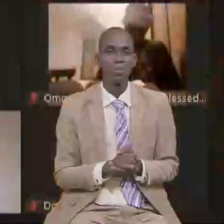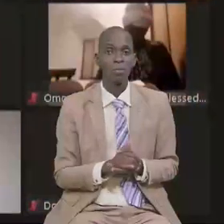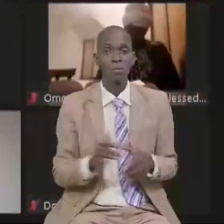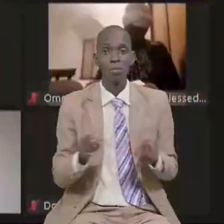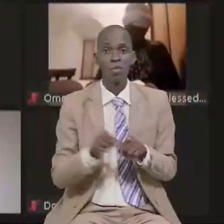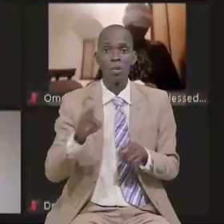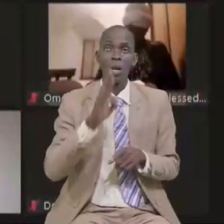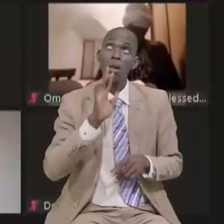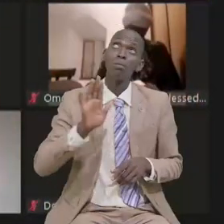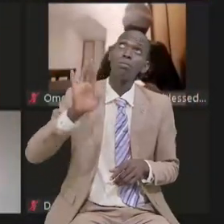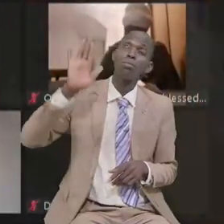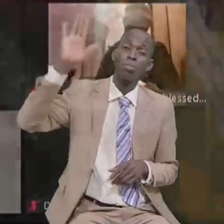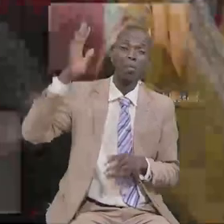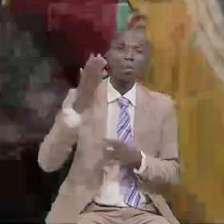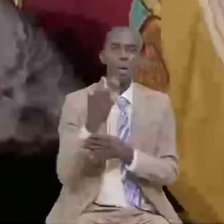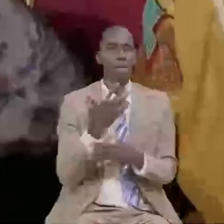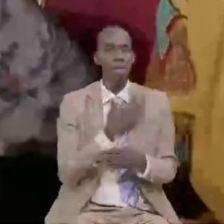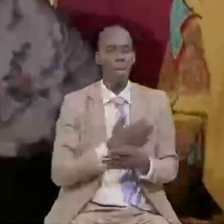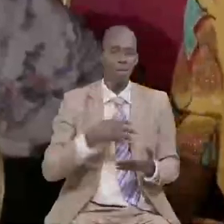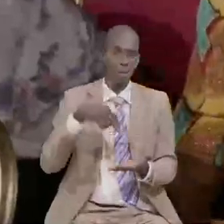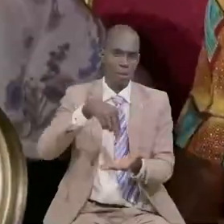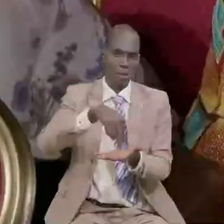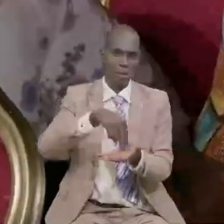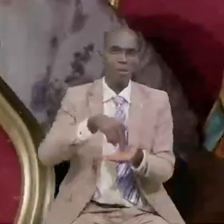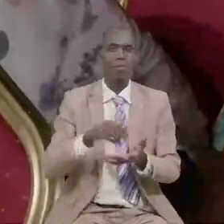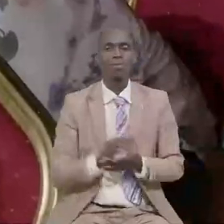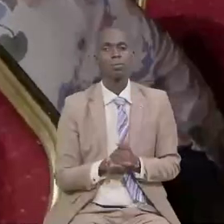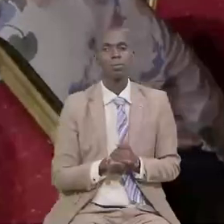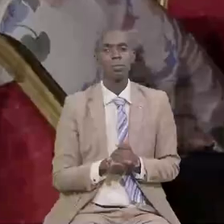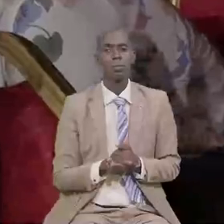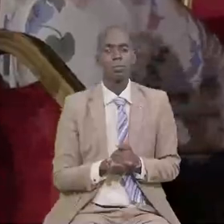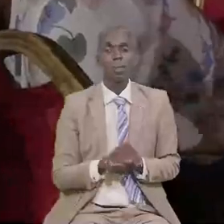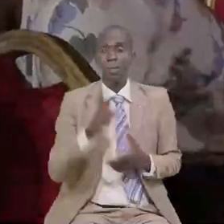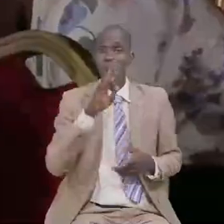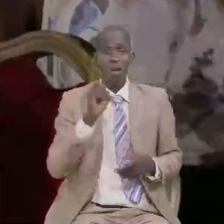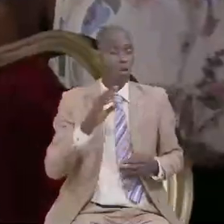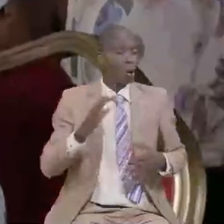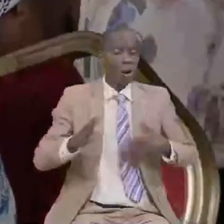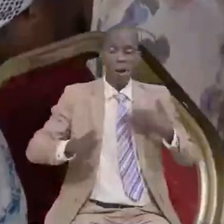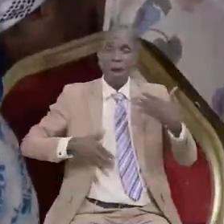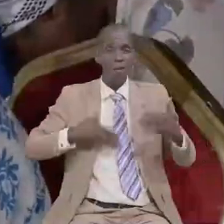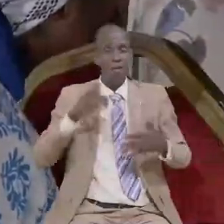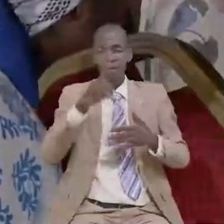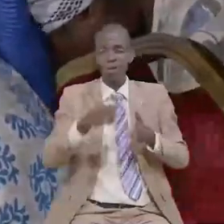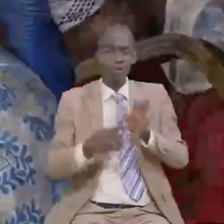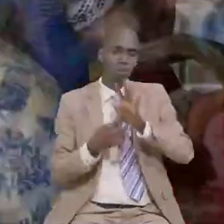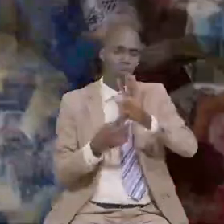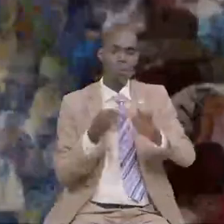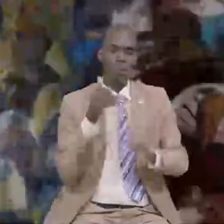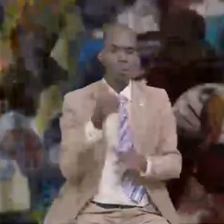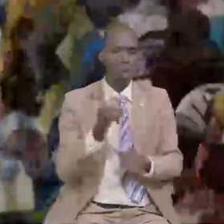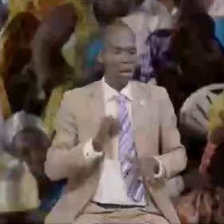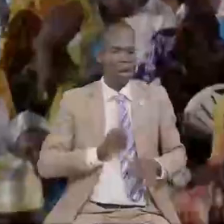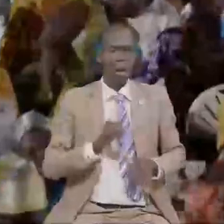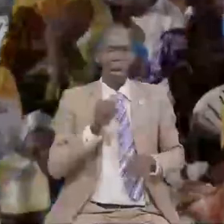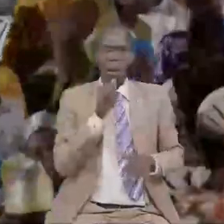Si tu lèves la main, s'il te plaît, mets-toi debout, tiens-toi debout. Tu